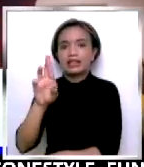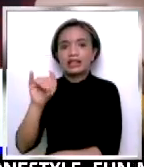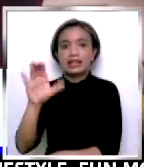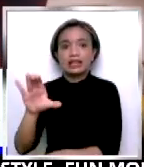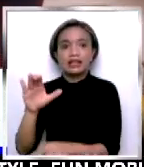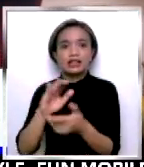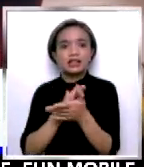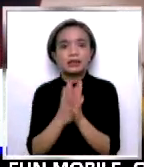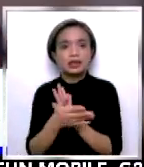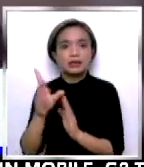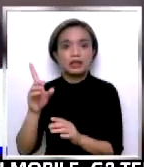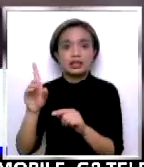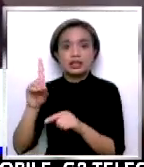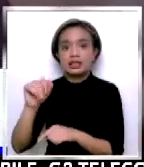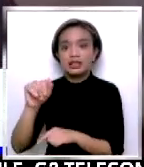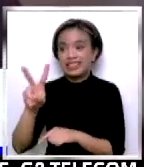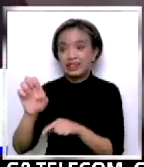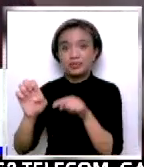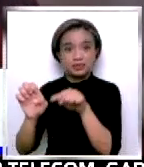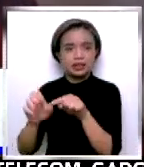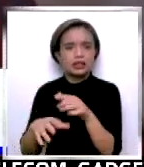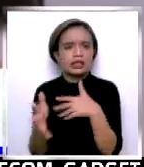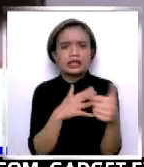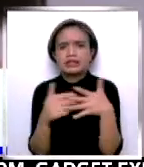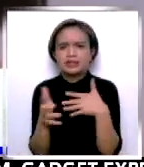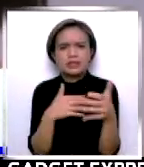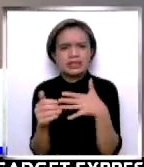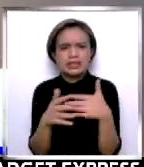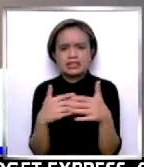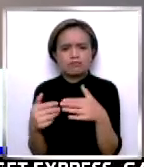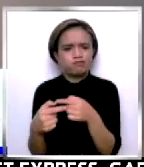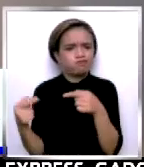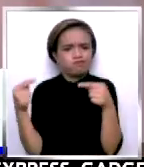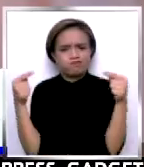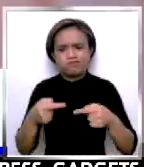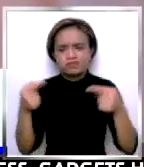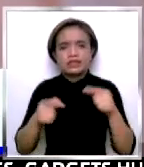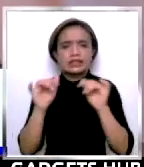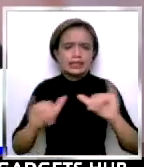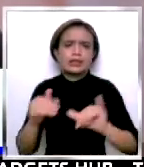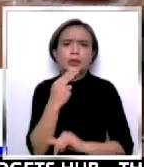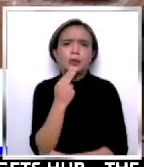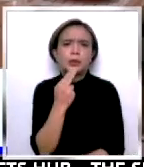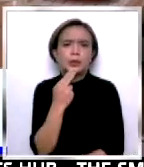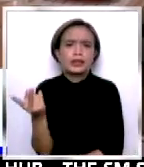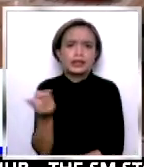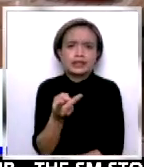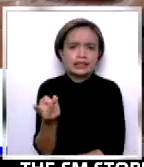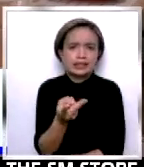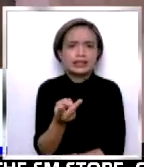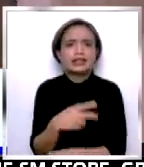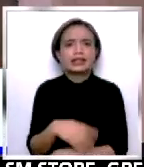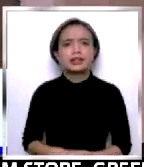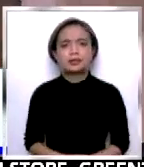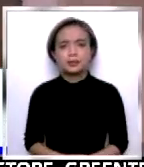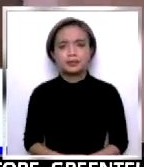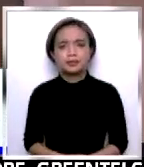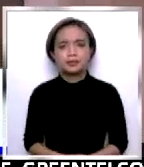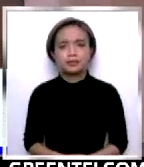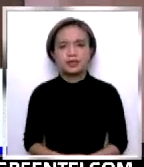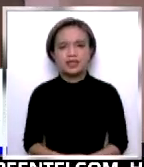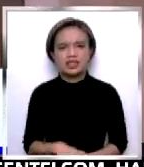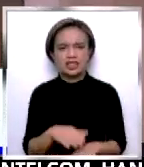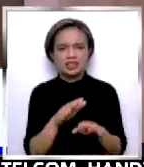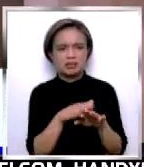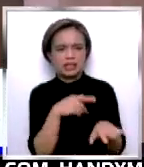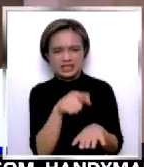Dave. Kahit daw kasi nagkakabardagulan, cute pa rin daw ang atake nila sa mga eksena. Bagal mo. Ayusin